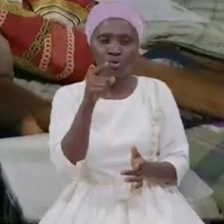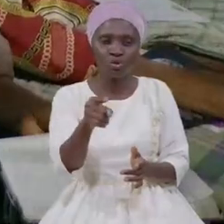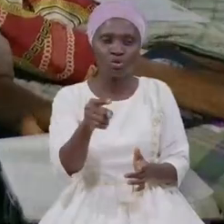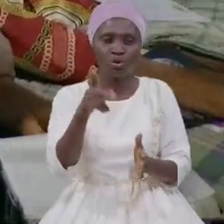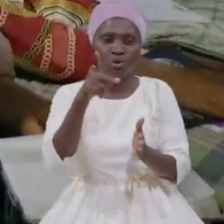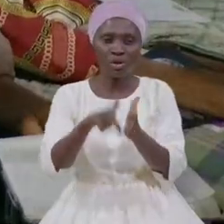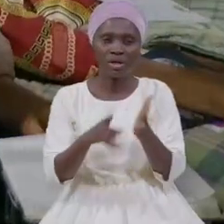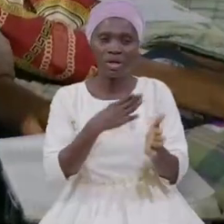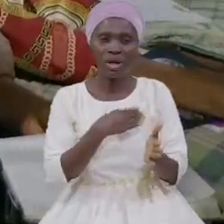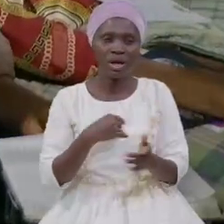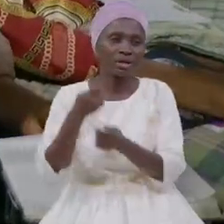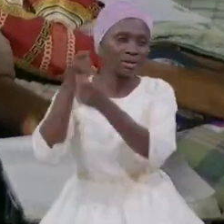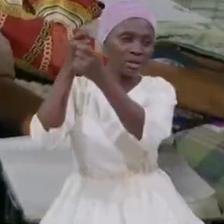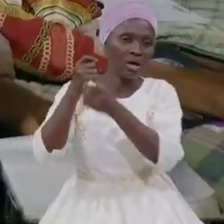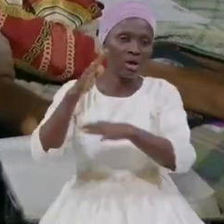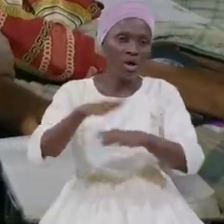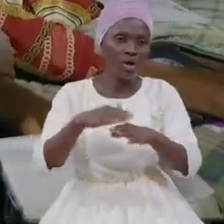Les Juifs l'ont fait.